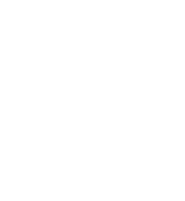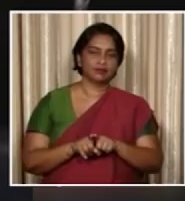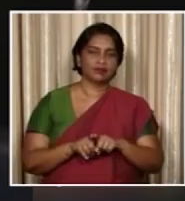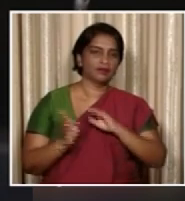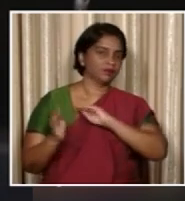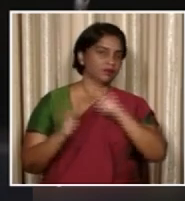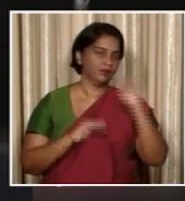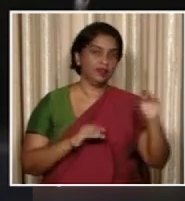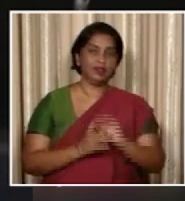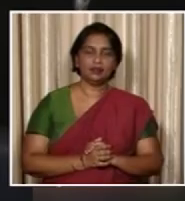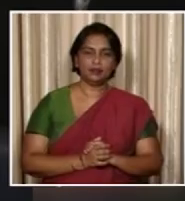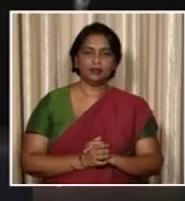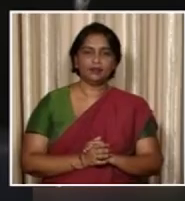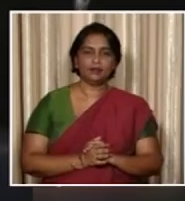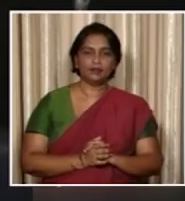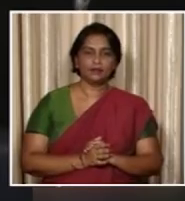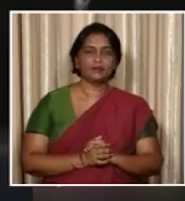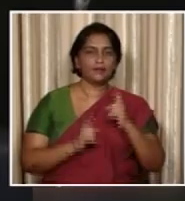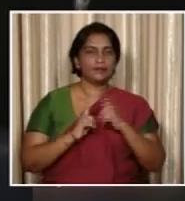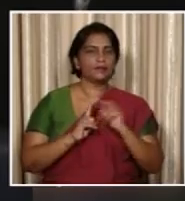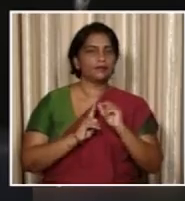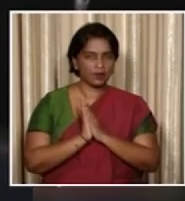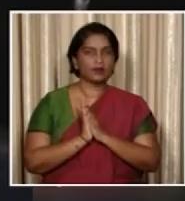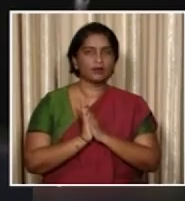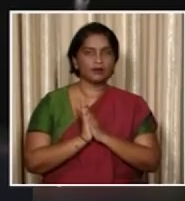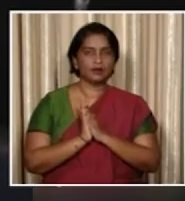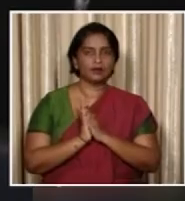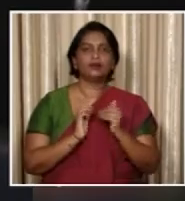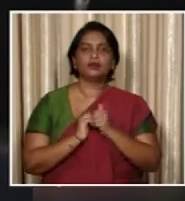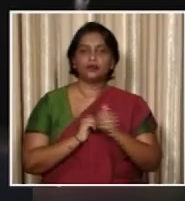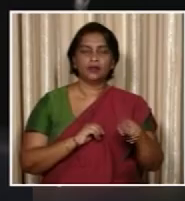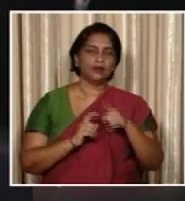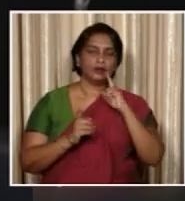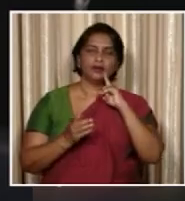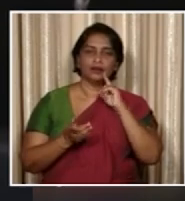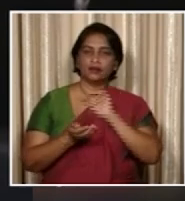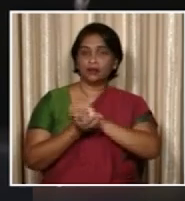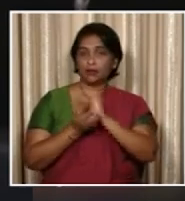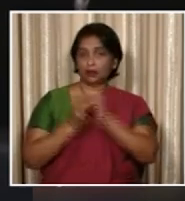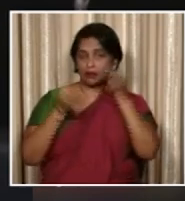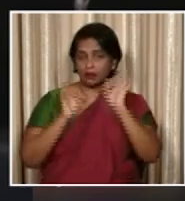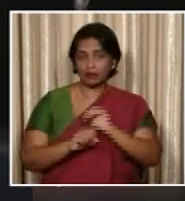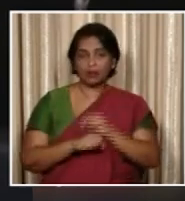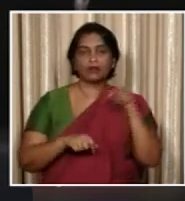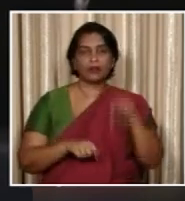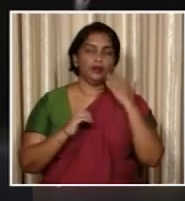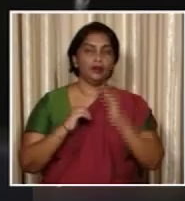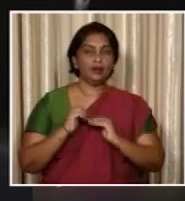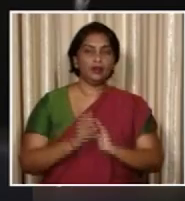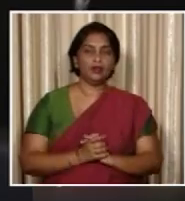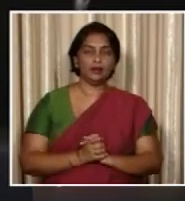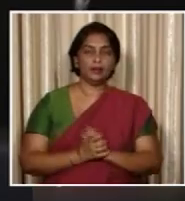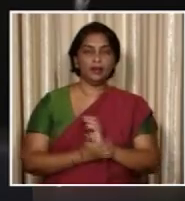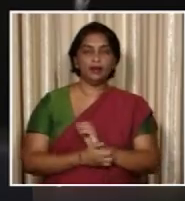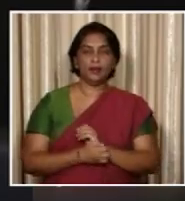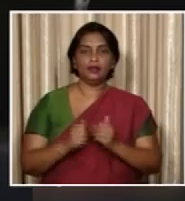කල්කිය. මේ අතරතුර ඊ පාස්පෝට් නවන පාස්පෝට් ප්‍රමාණවත් සංචිතයක් නොතිබීම නිසා තමයි අද මේ ප්‍රශ්නේ මතුවලා තියෙන්නේ. අත්ත